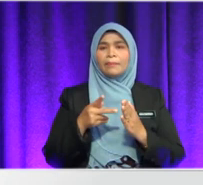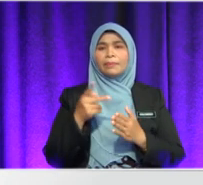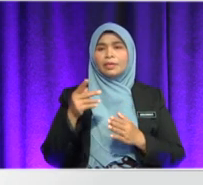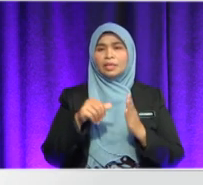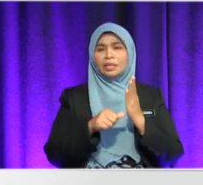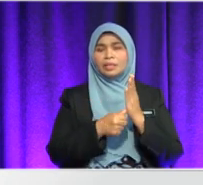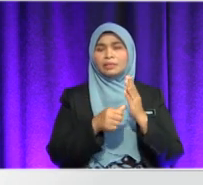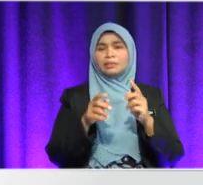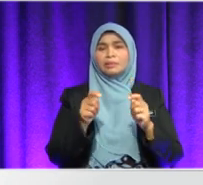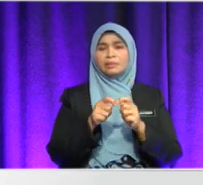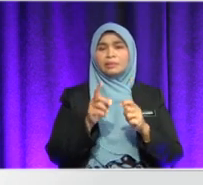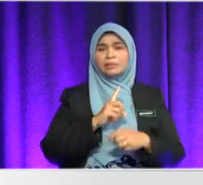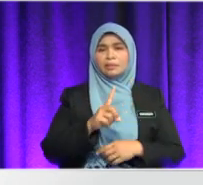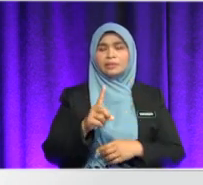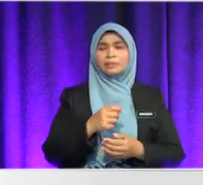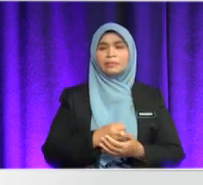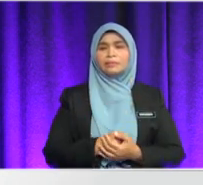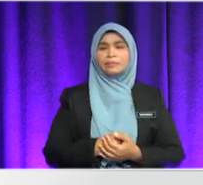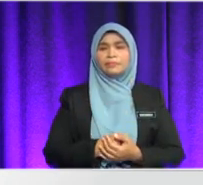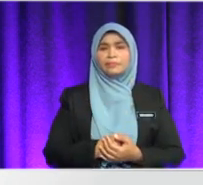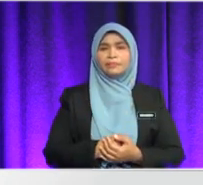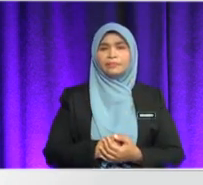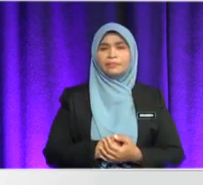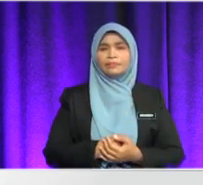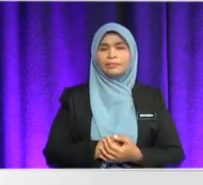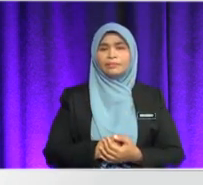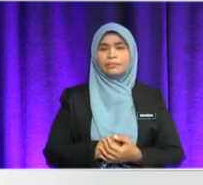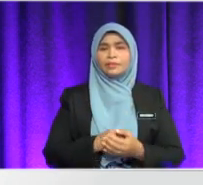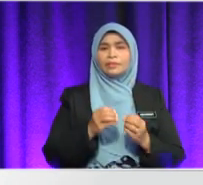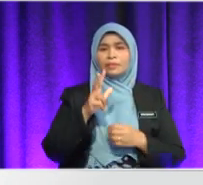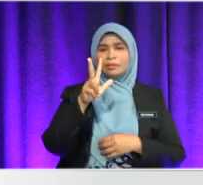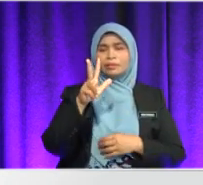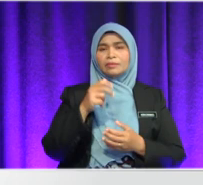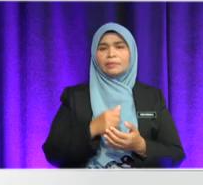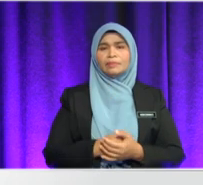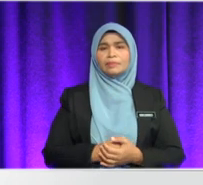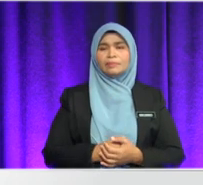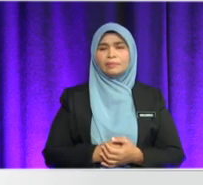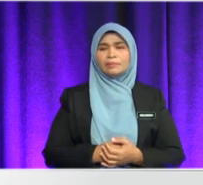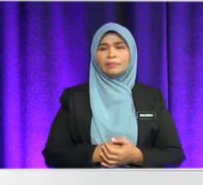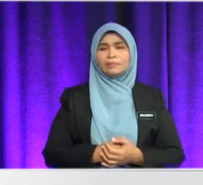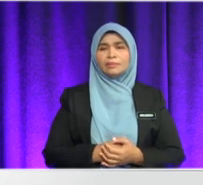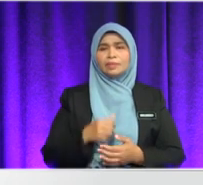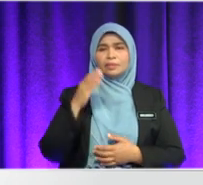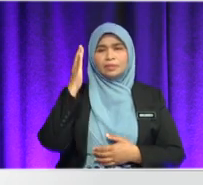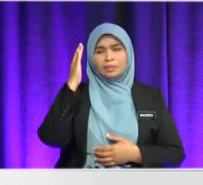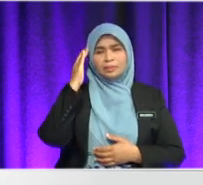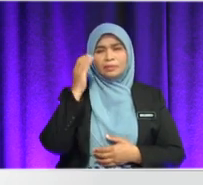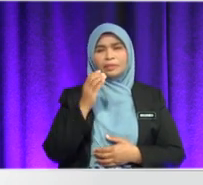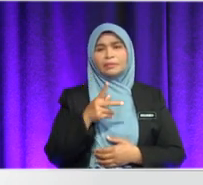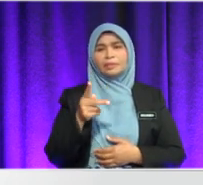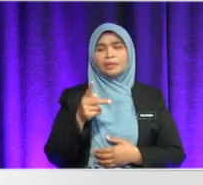seperti perkara yang berkaitan dengan rukun iman dan juga rukun Islam dan yang ketiga mengetahui tukari yang